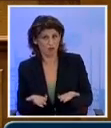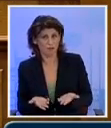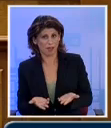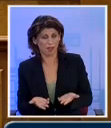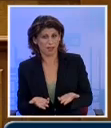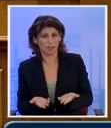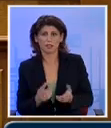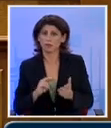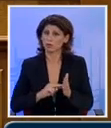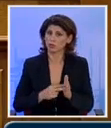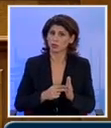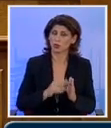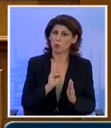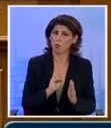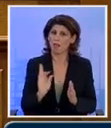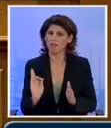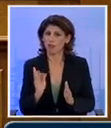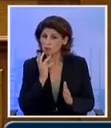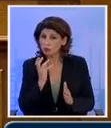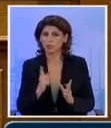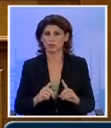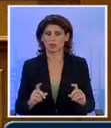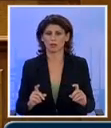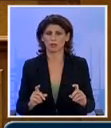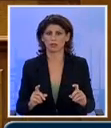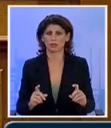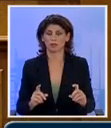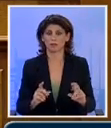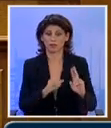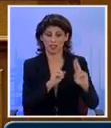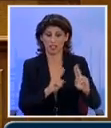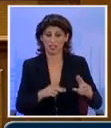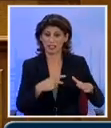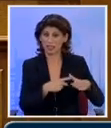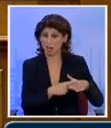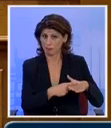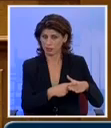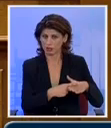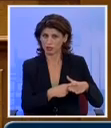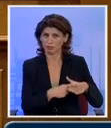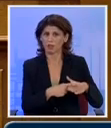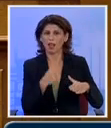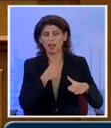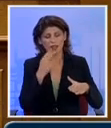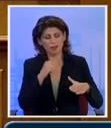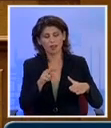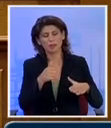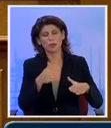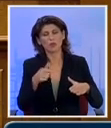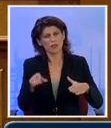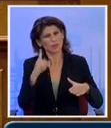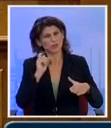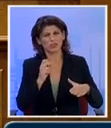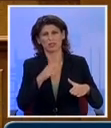όμως, γιατί με το Wi-Fi τα πράγματα είναι πιο σοβαρά. Σύμφωνα με τη Διεθνή Τράπεζα, αλλά κοιτάτε μόνο εκείνα που ξέρετε να